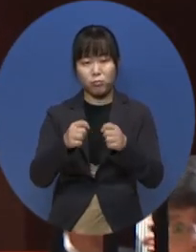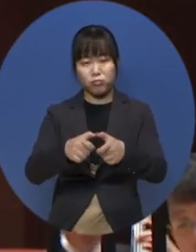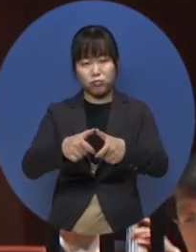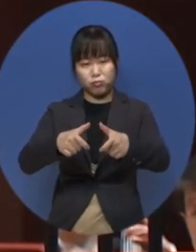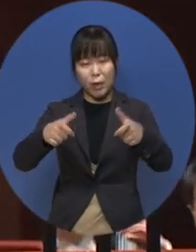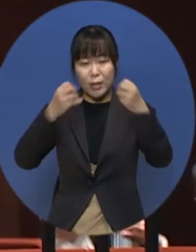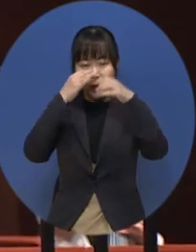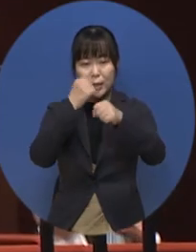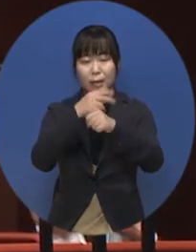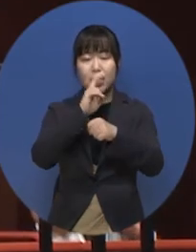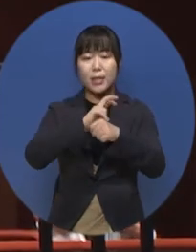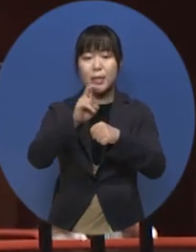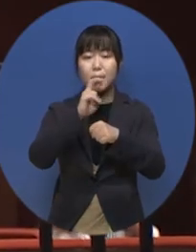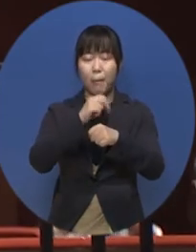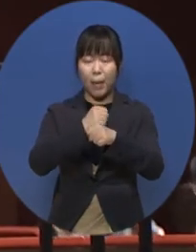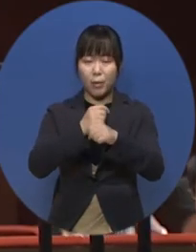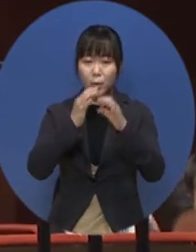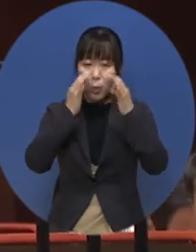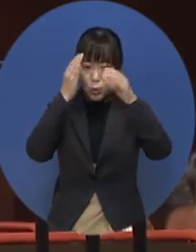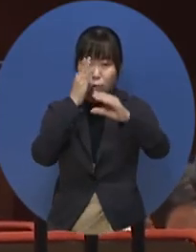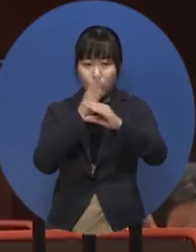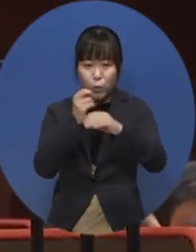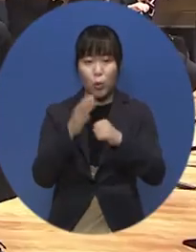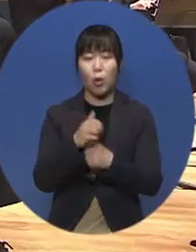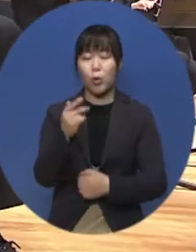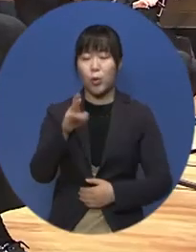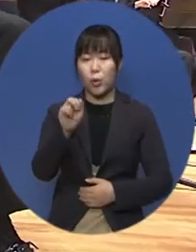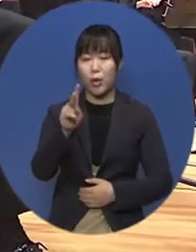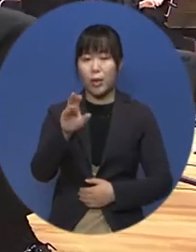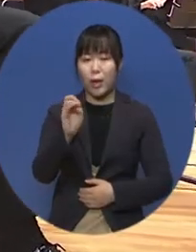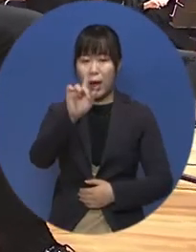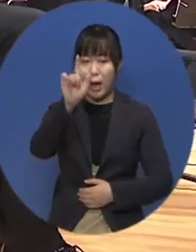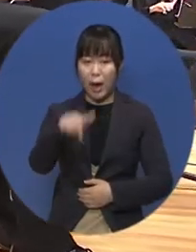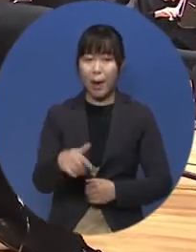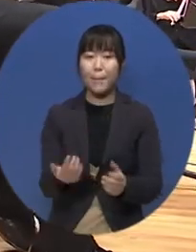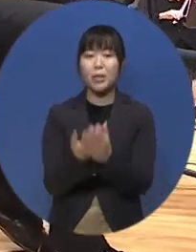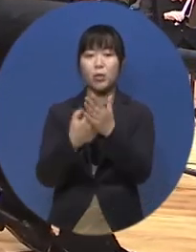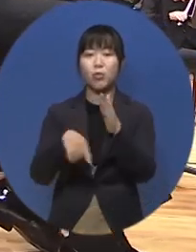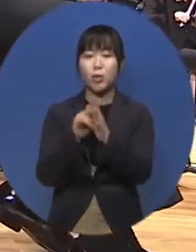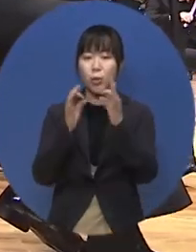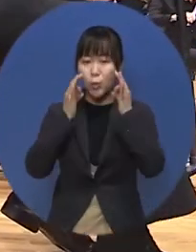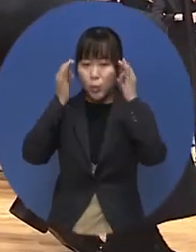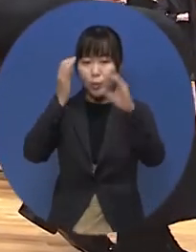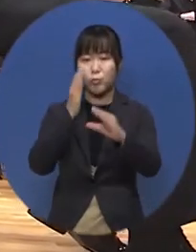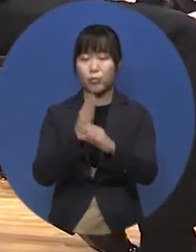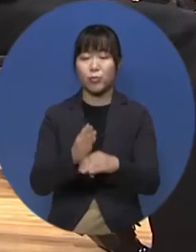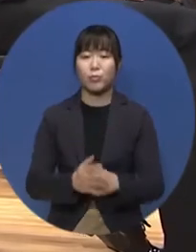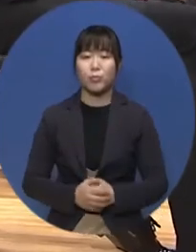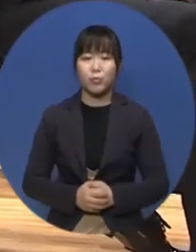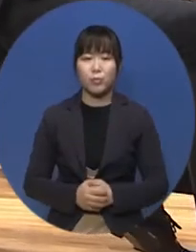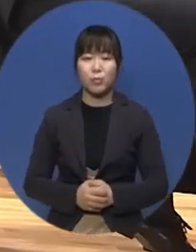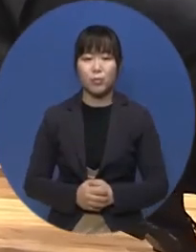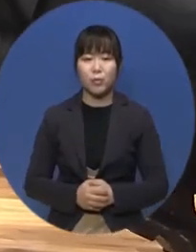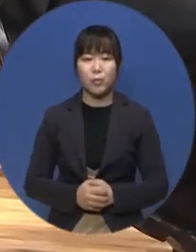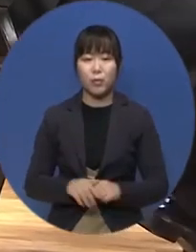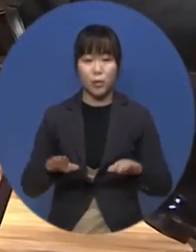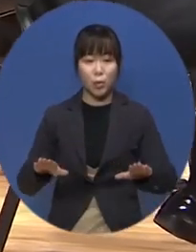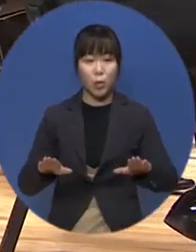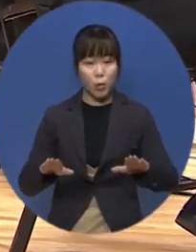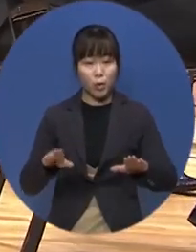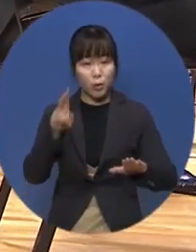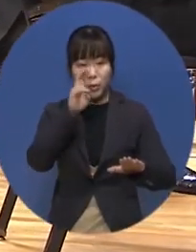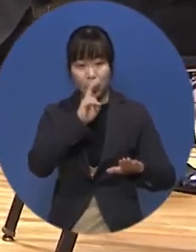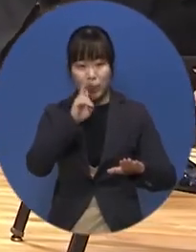활성화에 힘쓰고 있으며 교향악 발전을 위해 노력하고 있습니다 한편 이번 공연엔